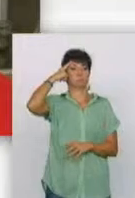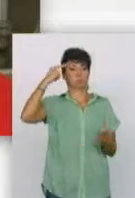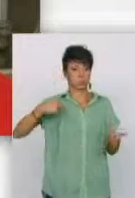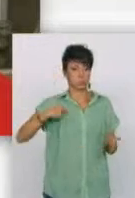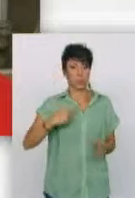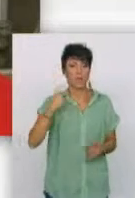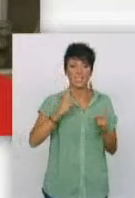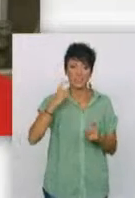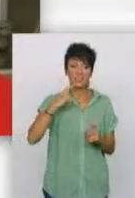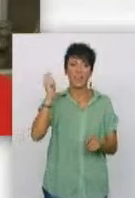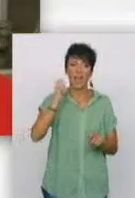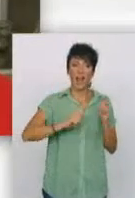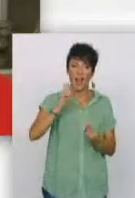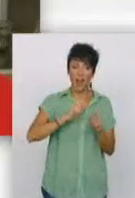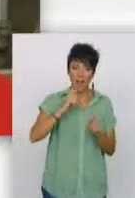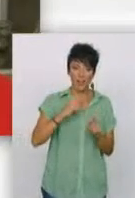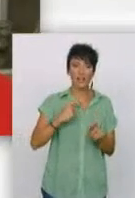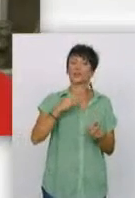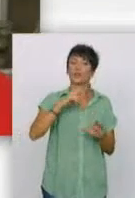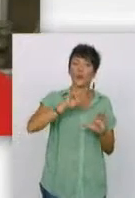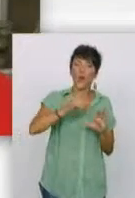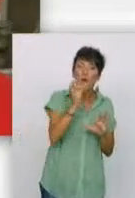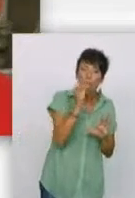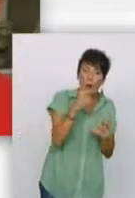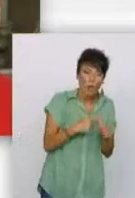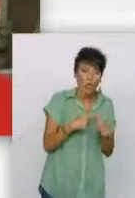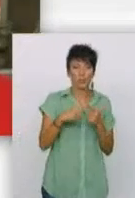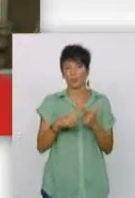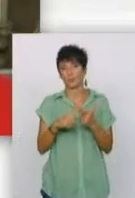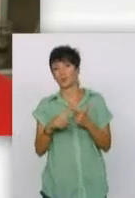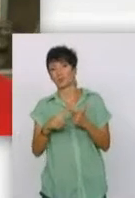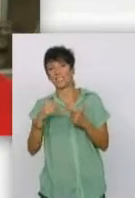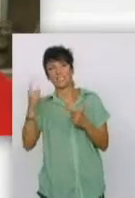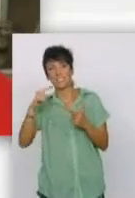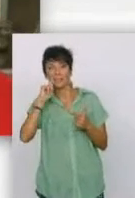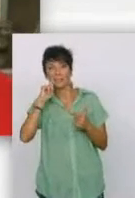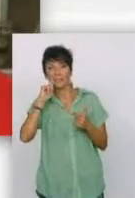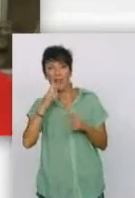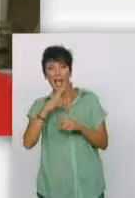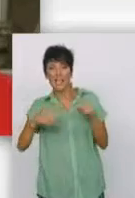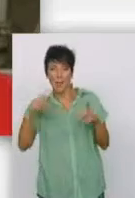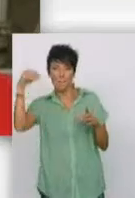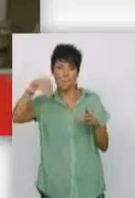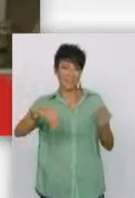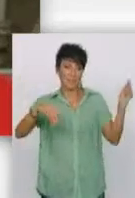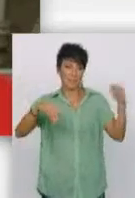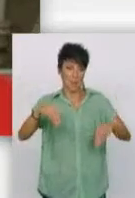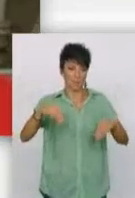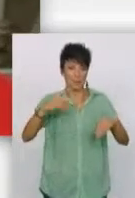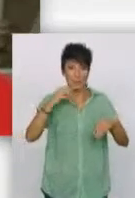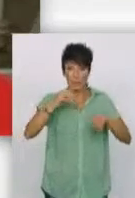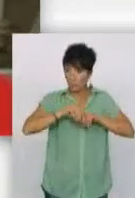μέλι με τον Κρόκο Κοζάνης και με τη μαστίχα Χίο και χάρη σε αυτά τα δύο προϊόντα εκτοξευθήκαμε και στην ελληνική